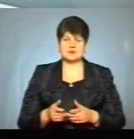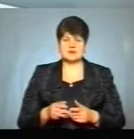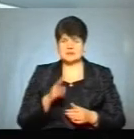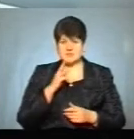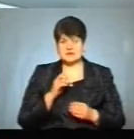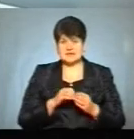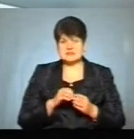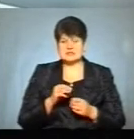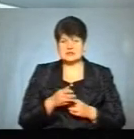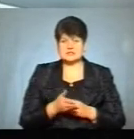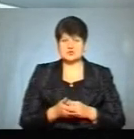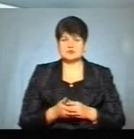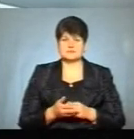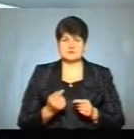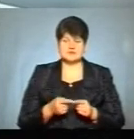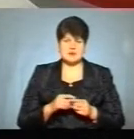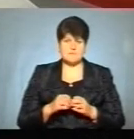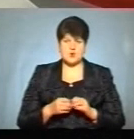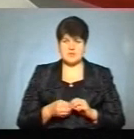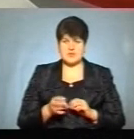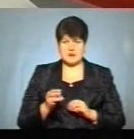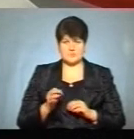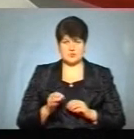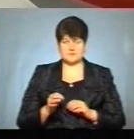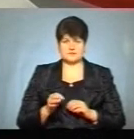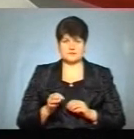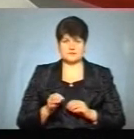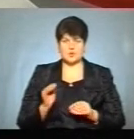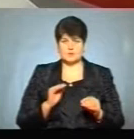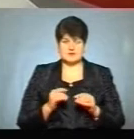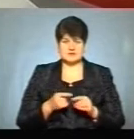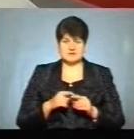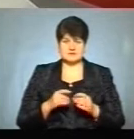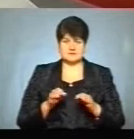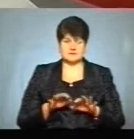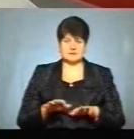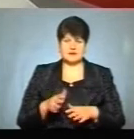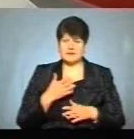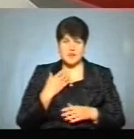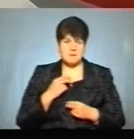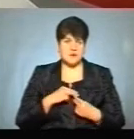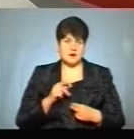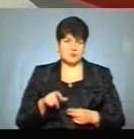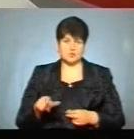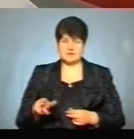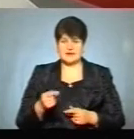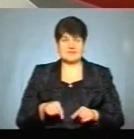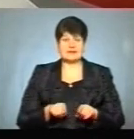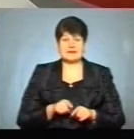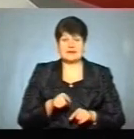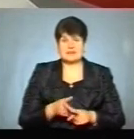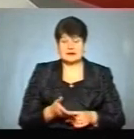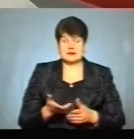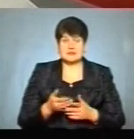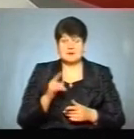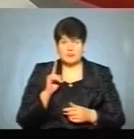10 тисяч, ви знаєте, дуже проблемно, дуже проблемно комплектувати такі вакансії. Нема працівників, нема людей такі, які би